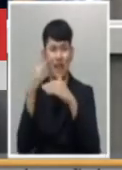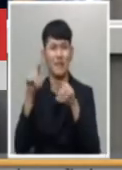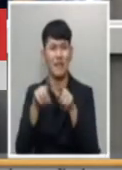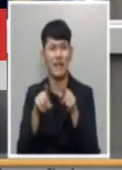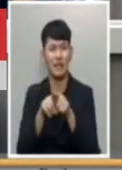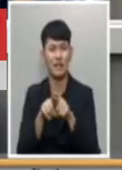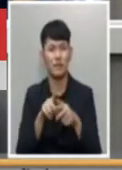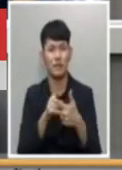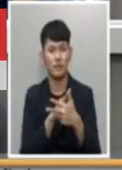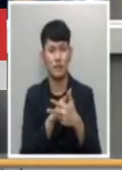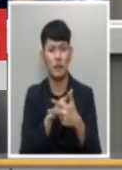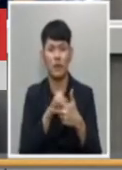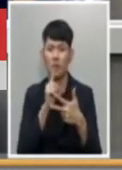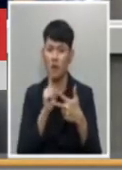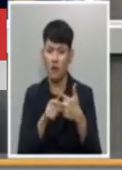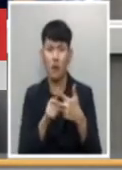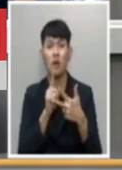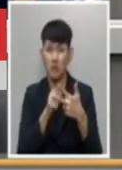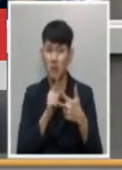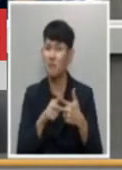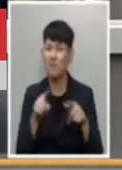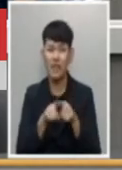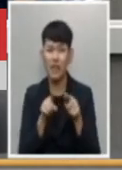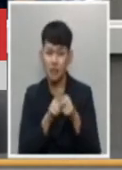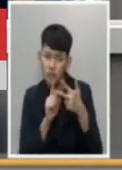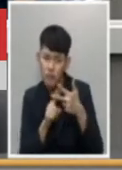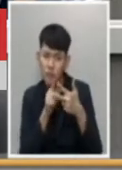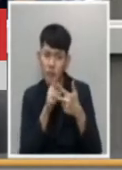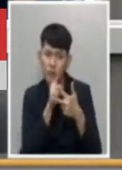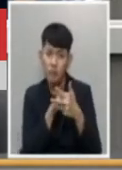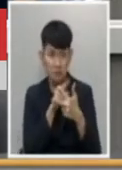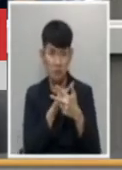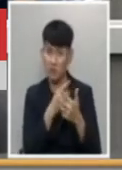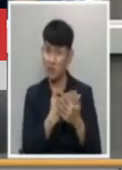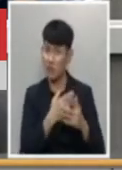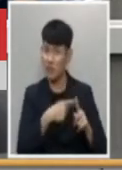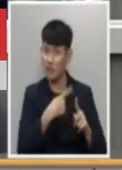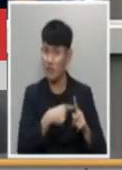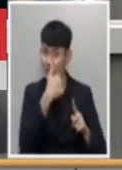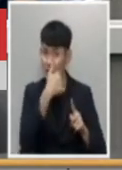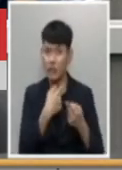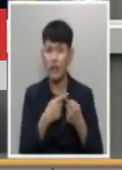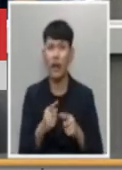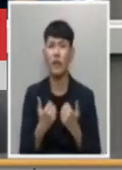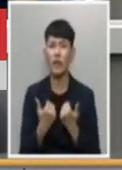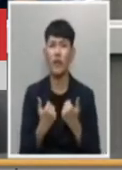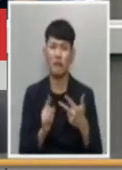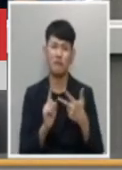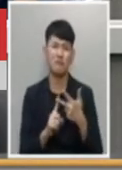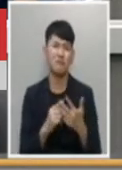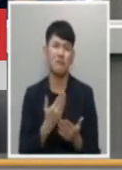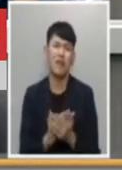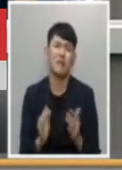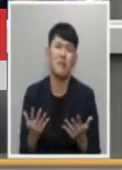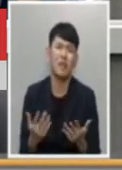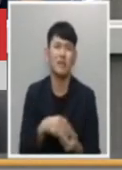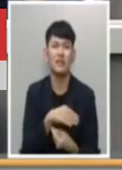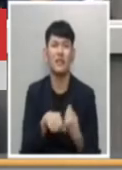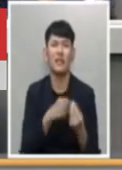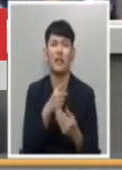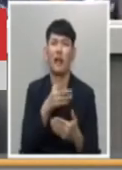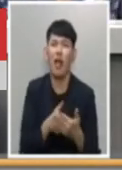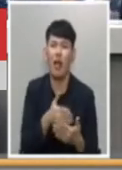คนโตสุดก็ได้รับเงินเดือนเพิ่มแต่วันนี้น้องคนเล็กไม่มีตังค์พี่คนรองขายของไม่ได้เศรษฐกิจฝืดเคืองจะเอ